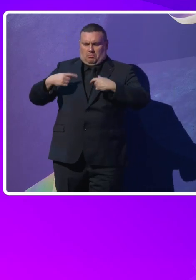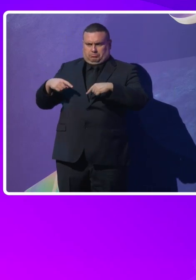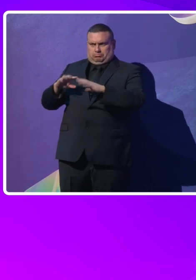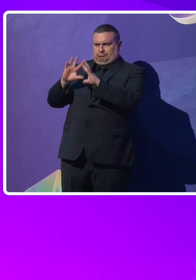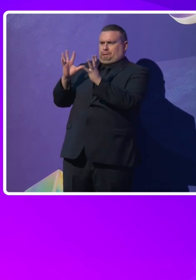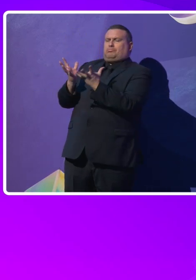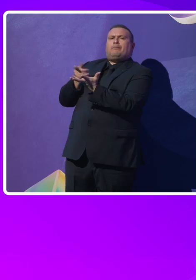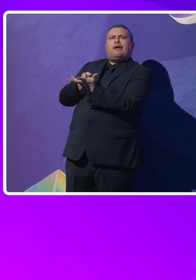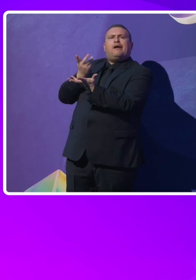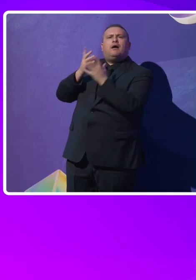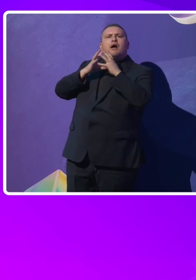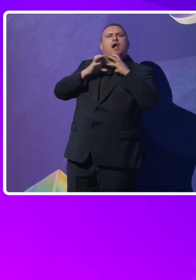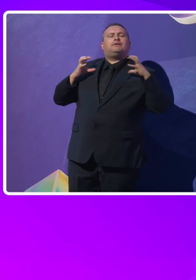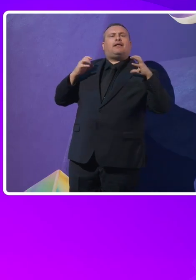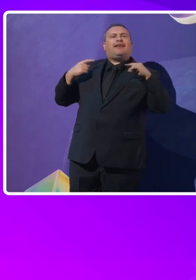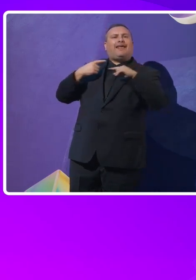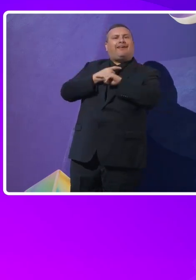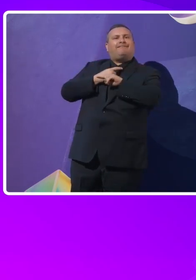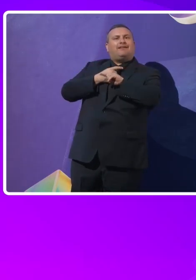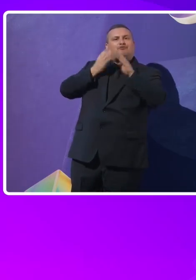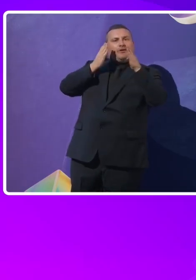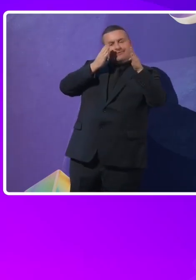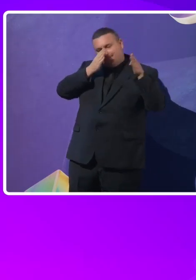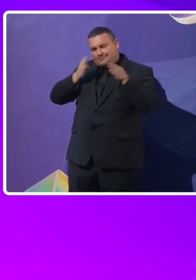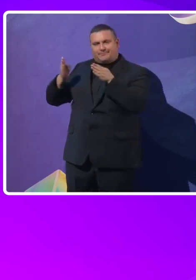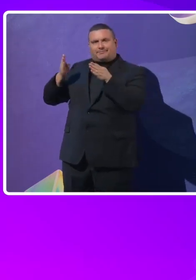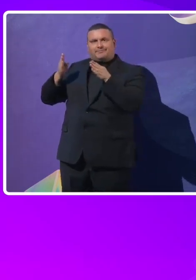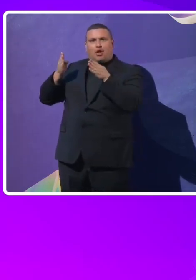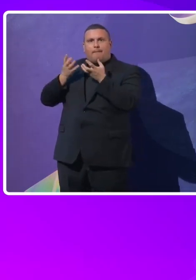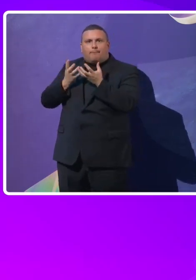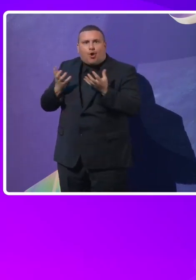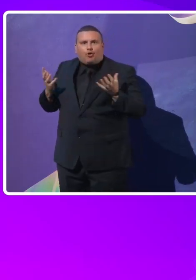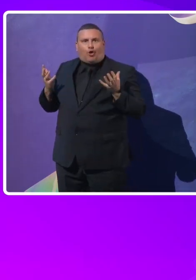innovare i propri prodotti e le proprie soluzioni